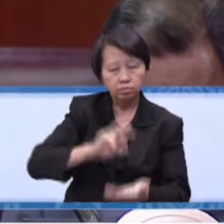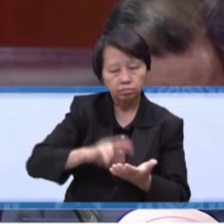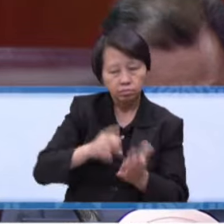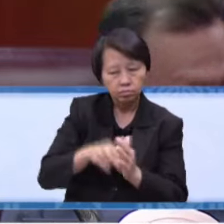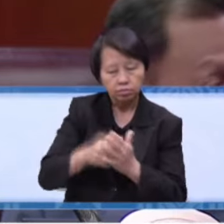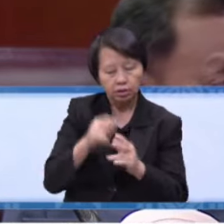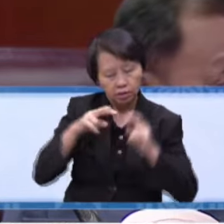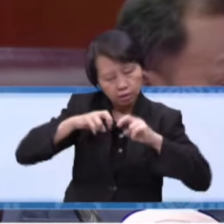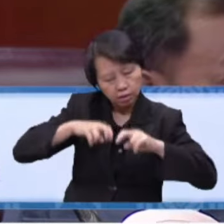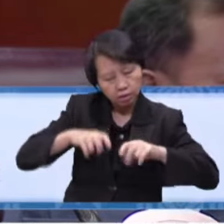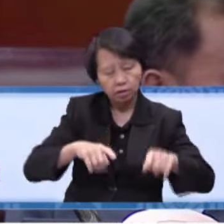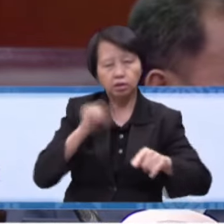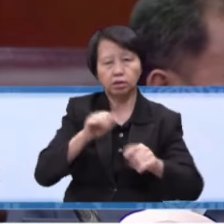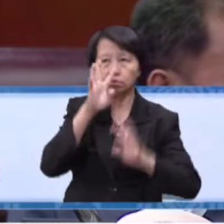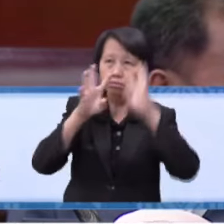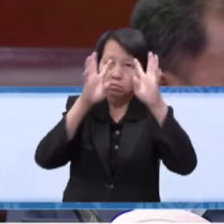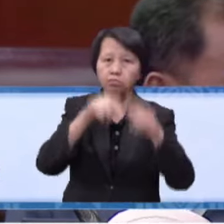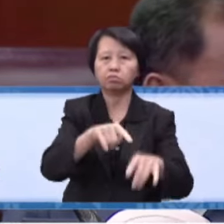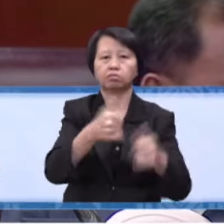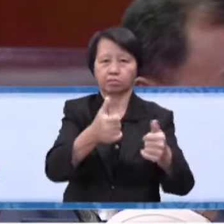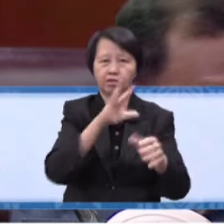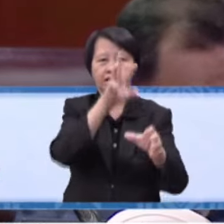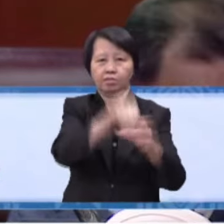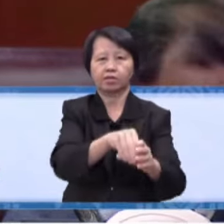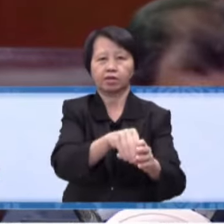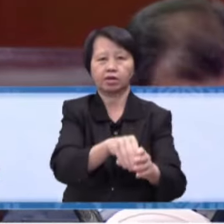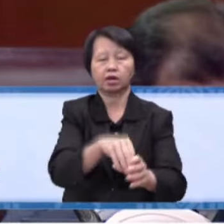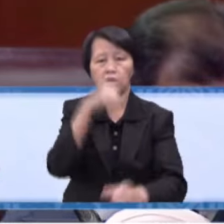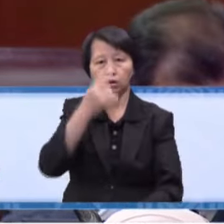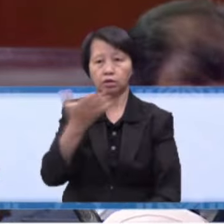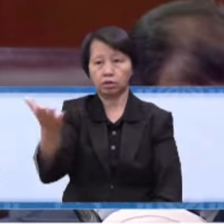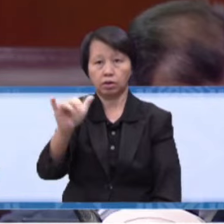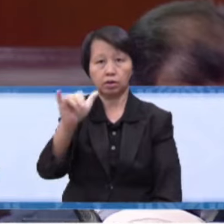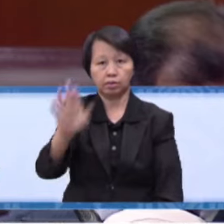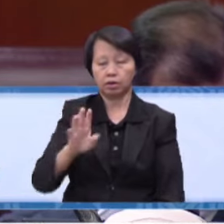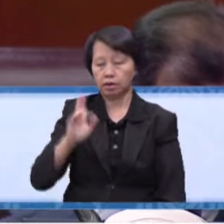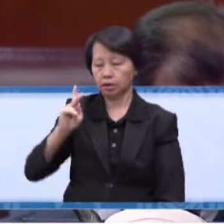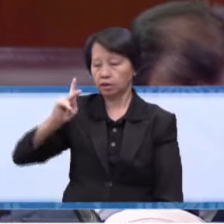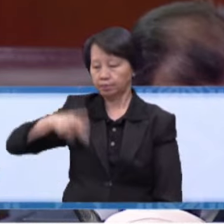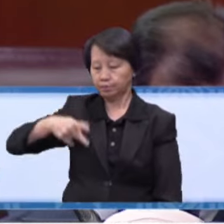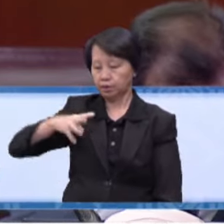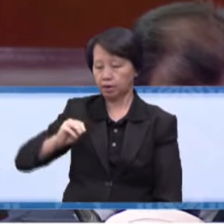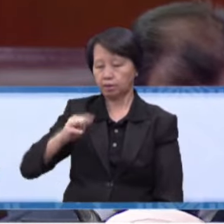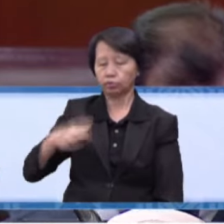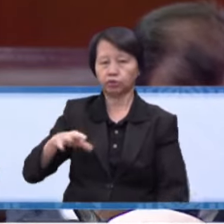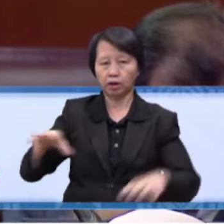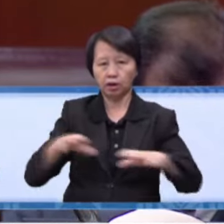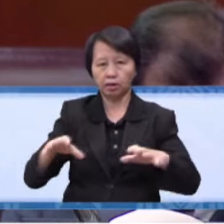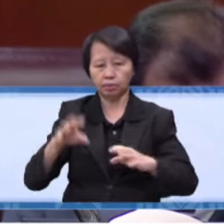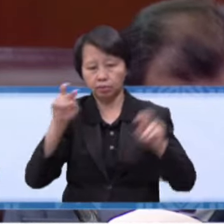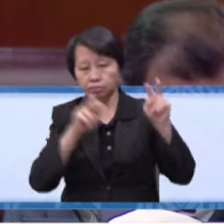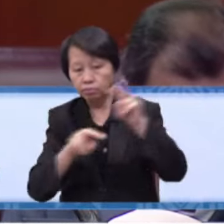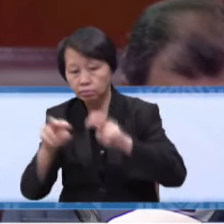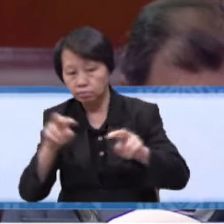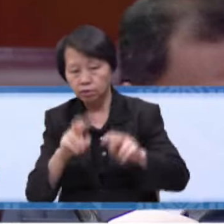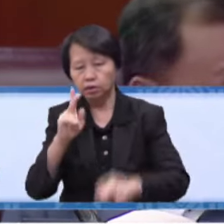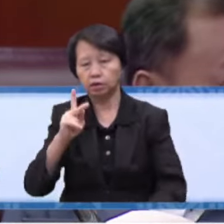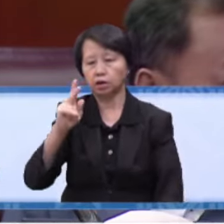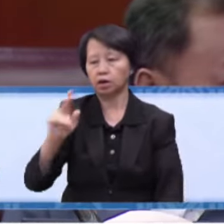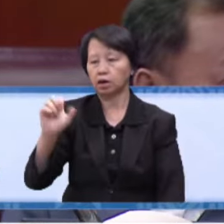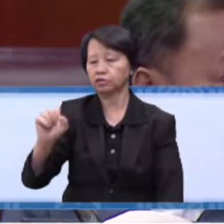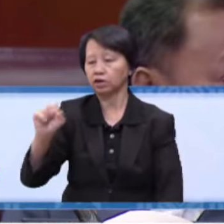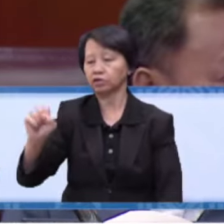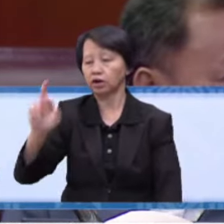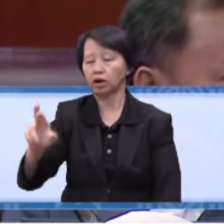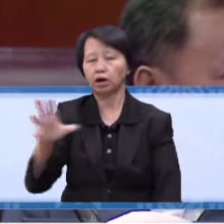menganalisis dan mencipta untuk maklumat Ali yang berhomat KPM telah melaksanakan tinjauan pelaksanaan qssa